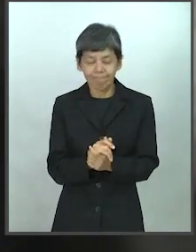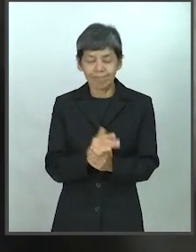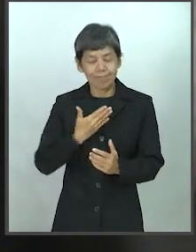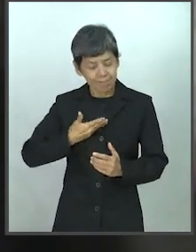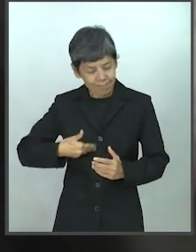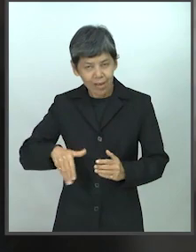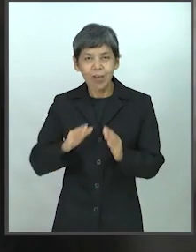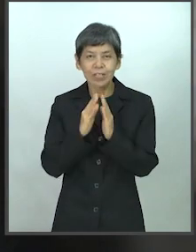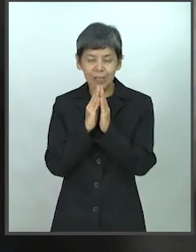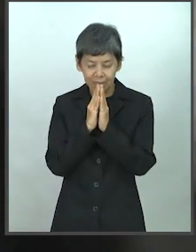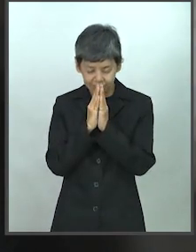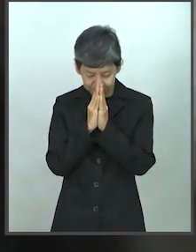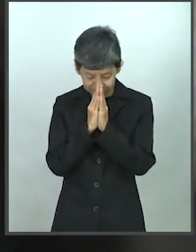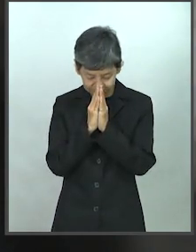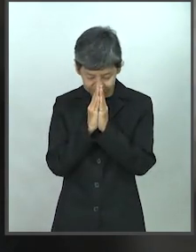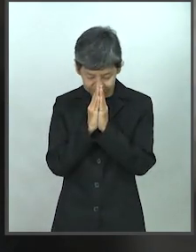ลาไปก่อนสวัสดีครับ